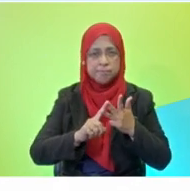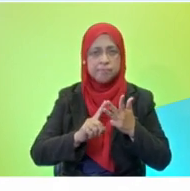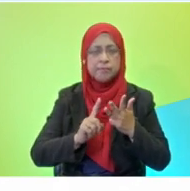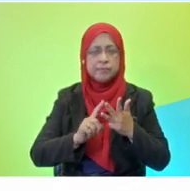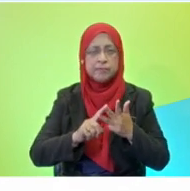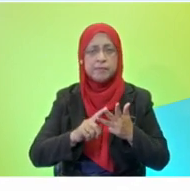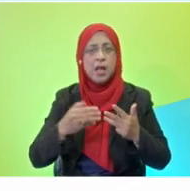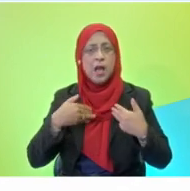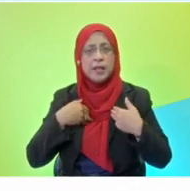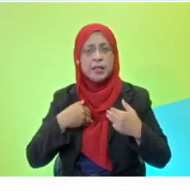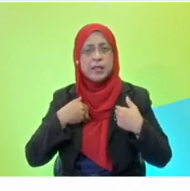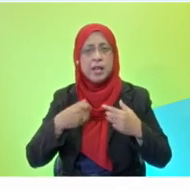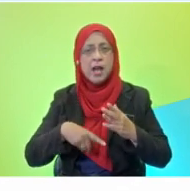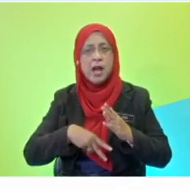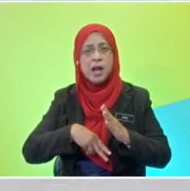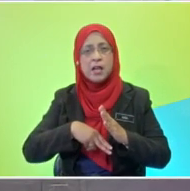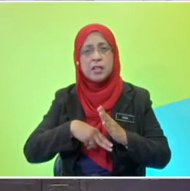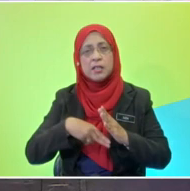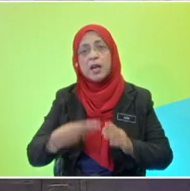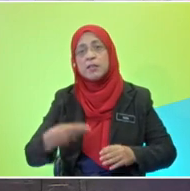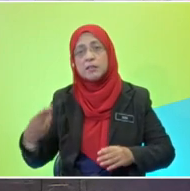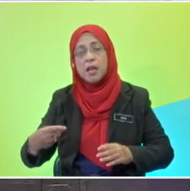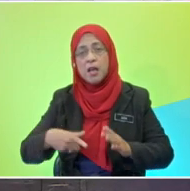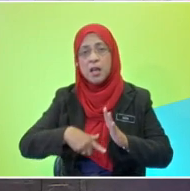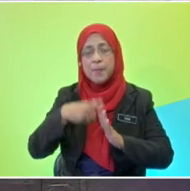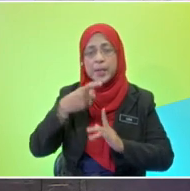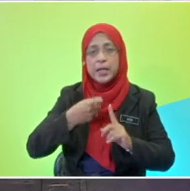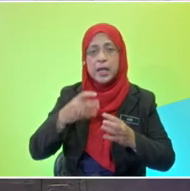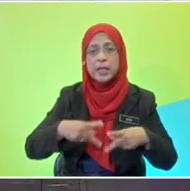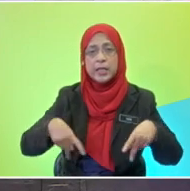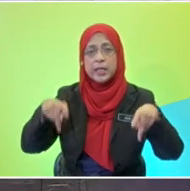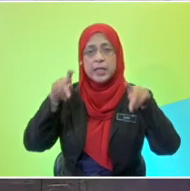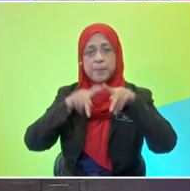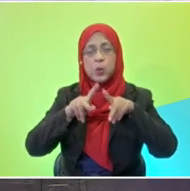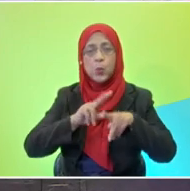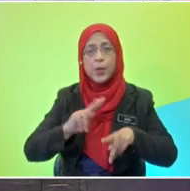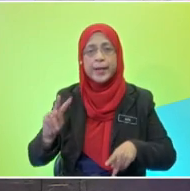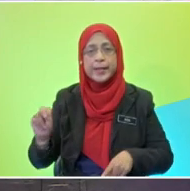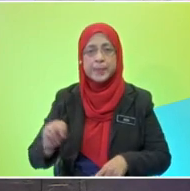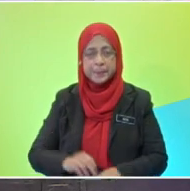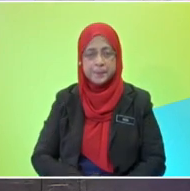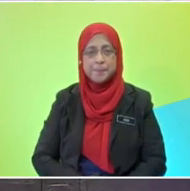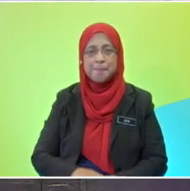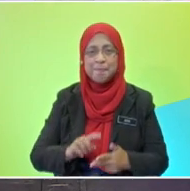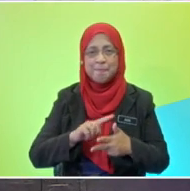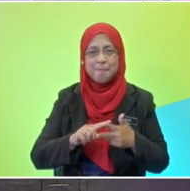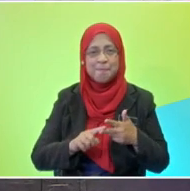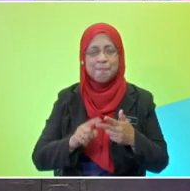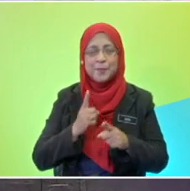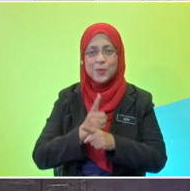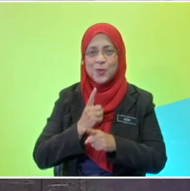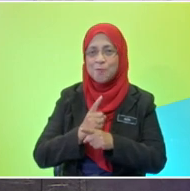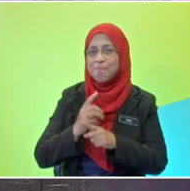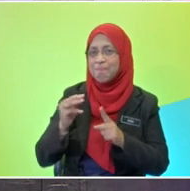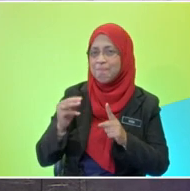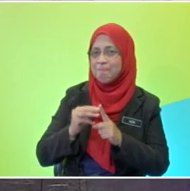lebih keperluan Oke betul betul semua semua Oke seterusnya kita kepada soal dan